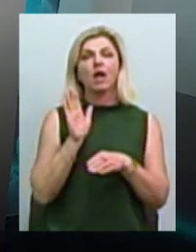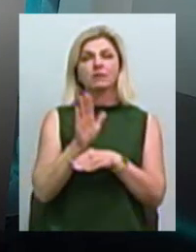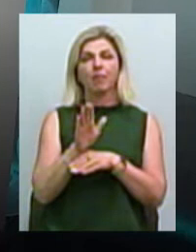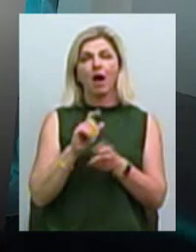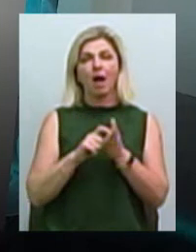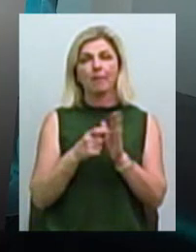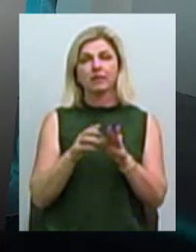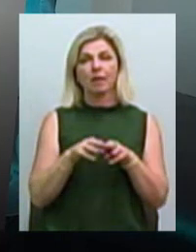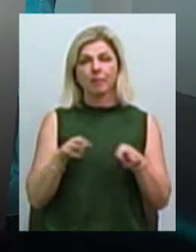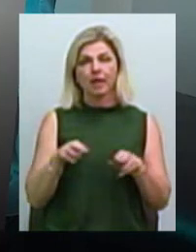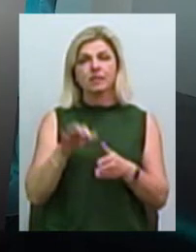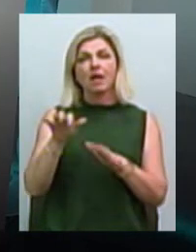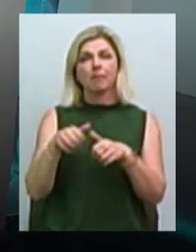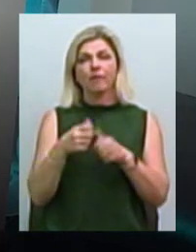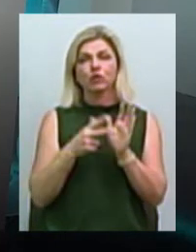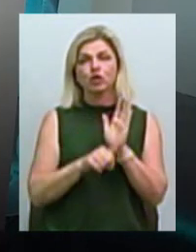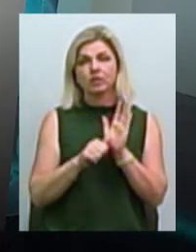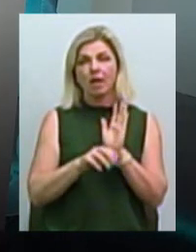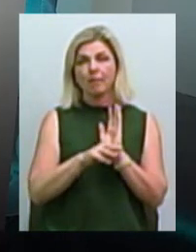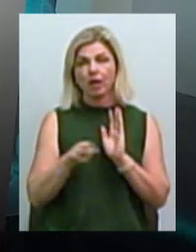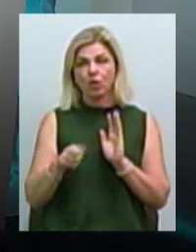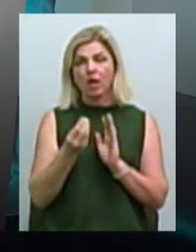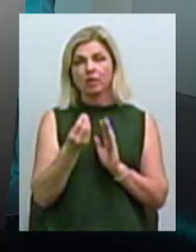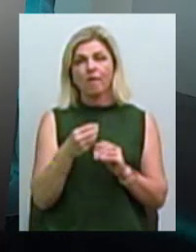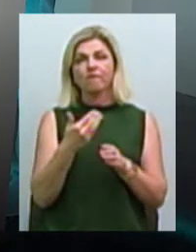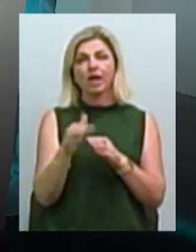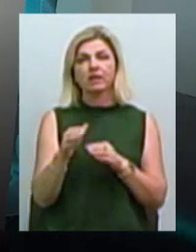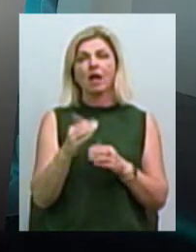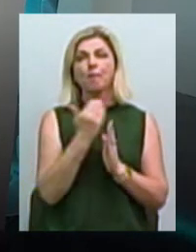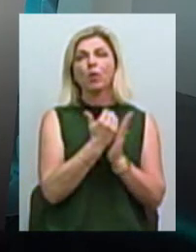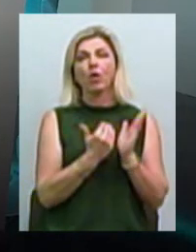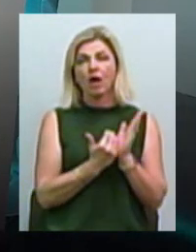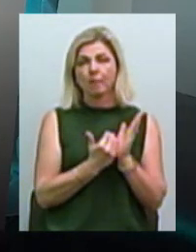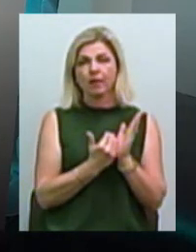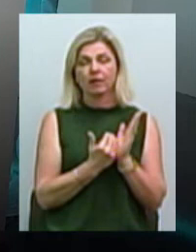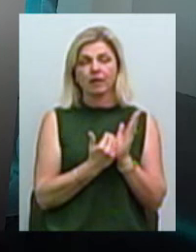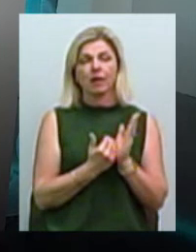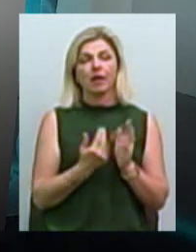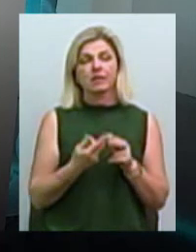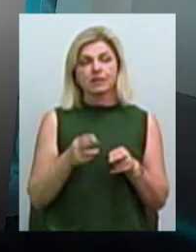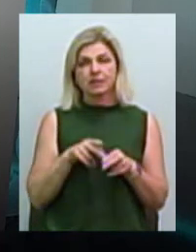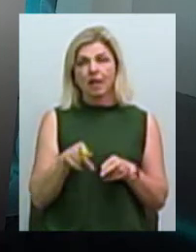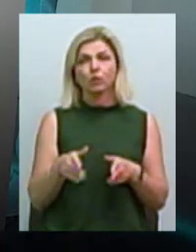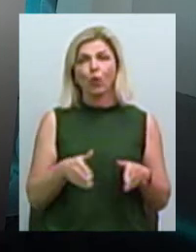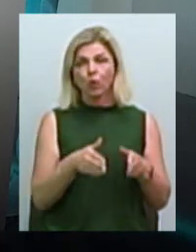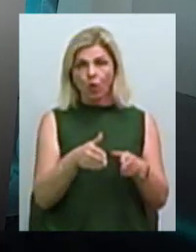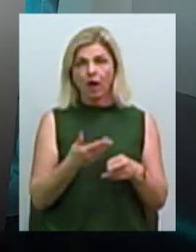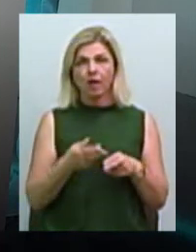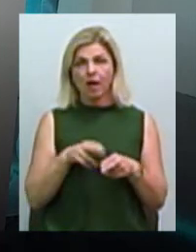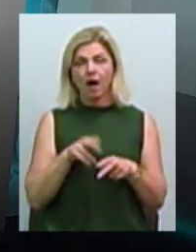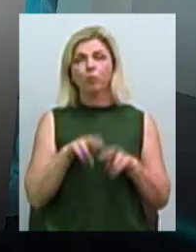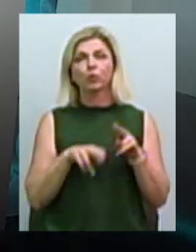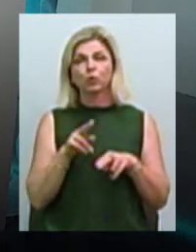міністрів вилучили 60 мільйонів. Ці кошти були виділені в рамках програми Go Highway, тобто це дорога, яка будується